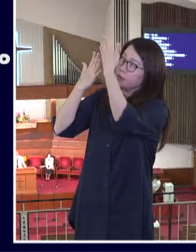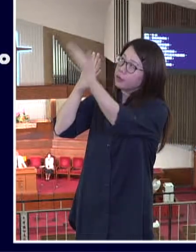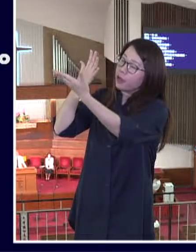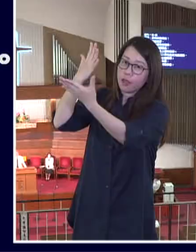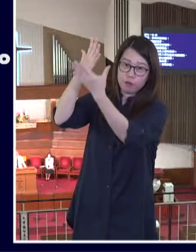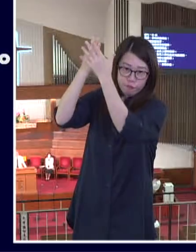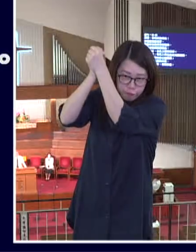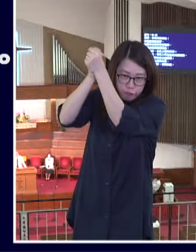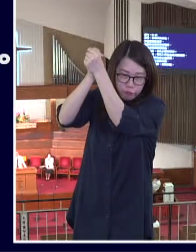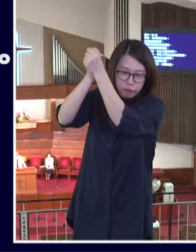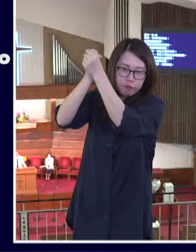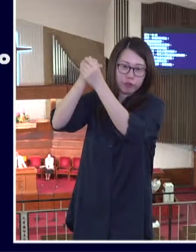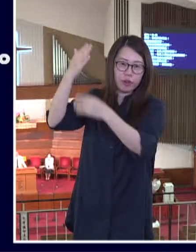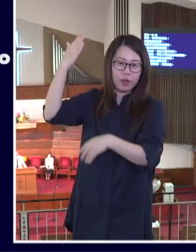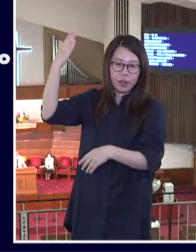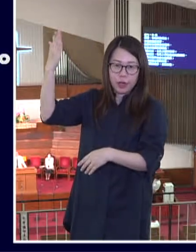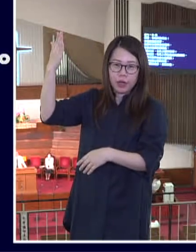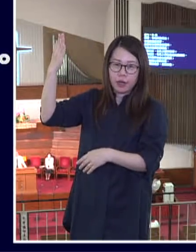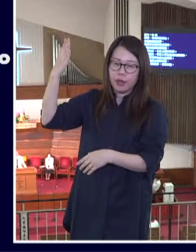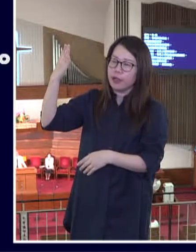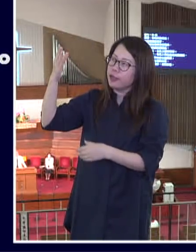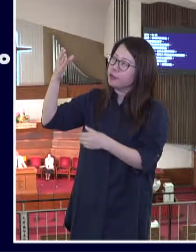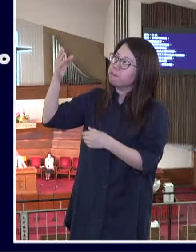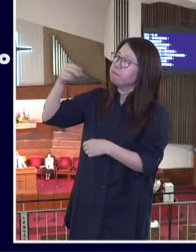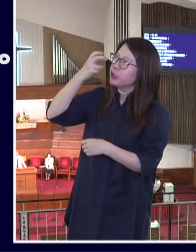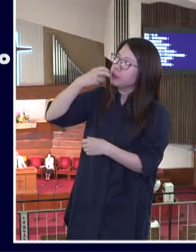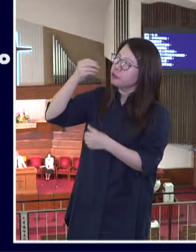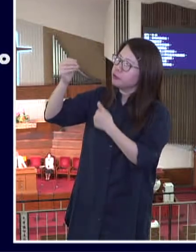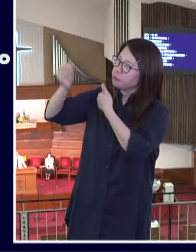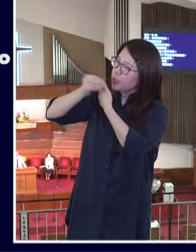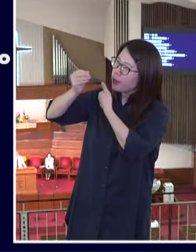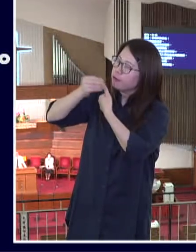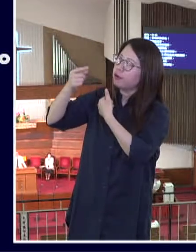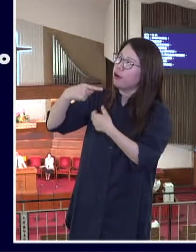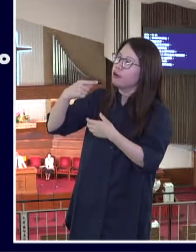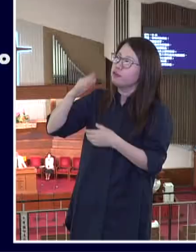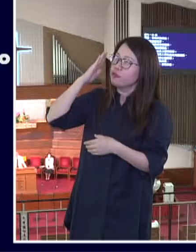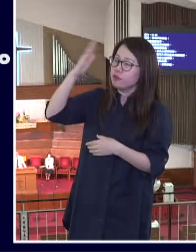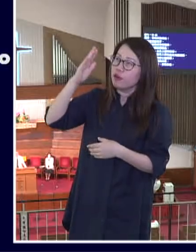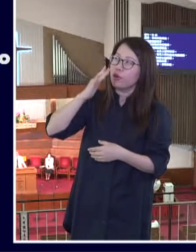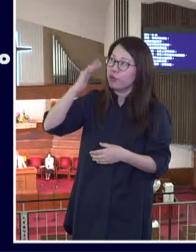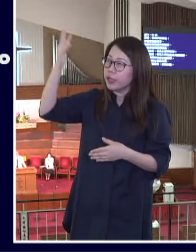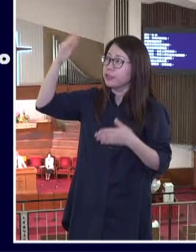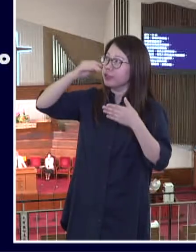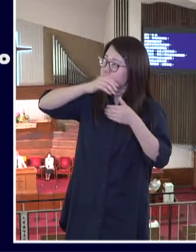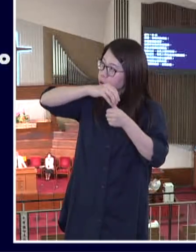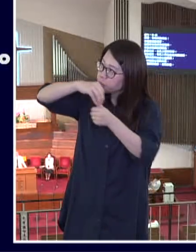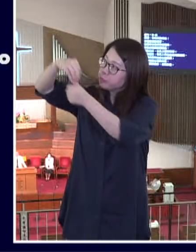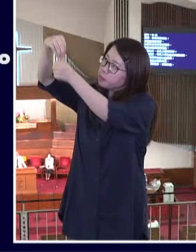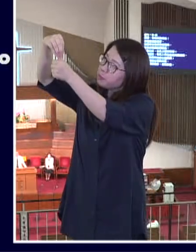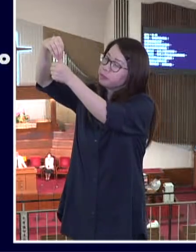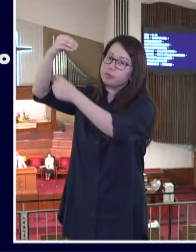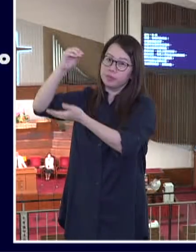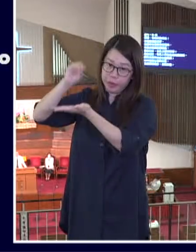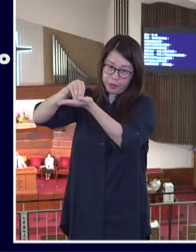你要以你的训言引导我，以后必接我到荣耀里。除你